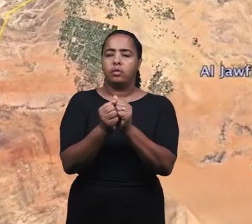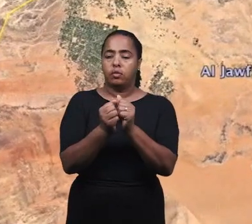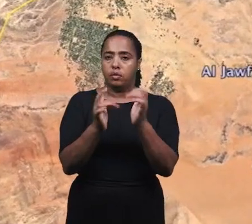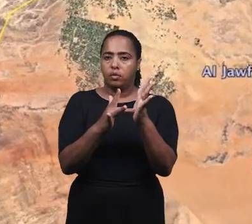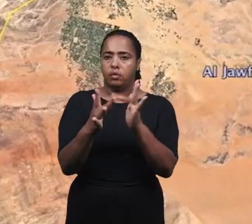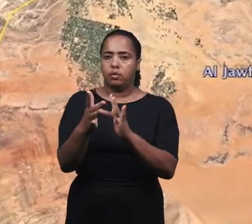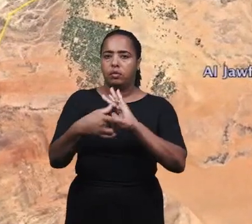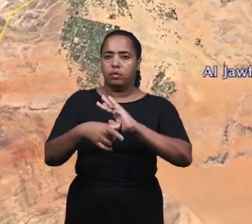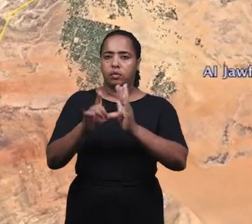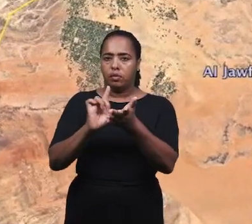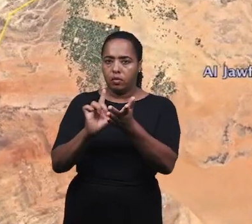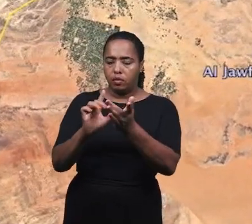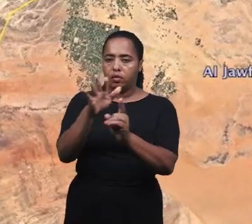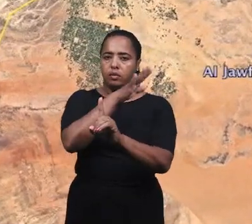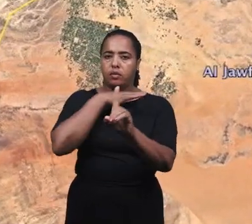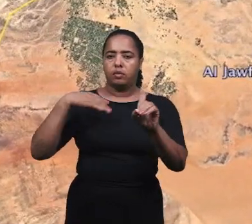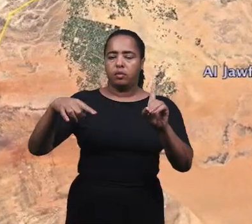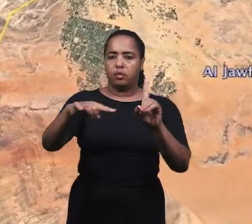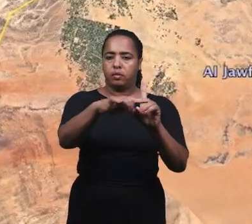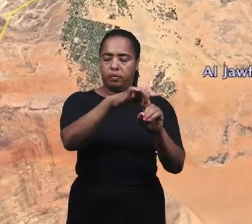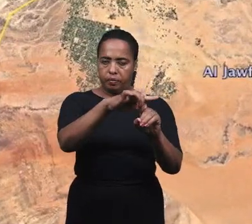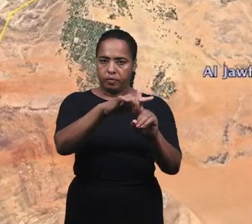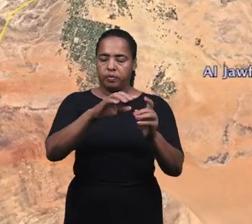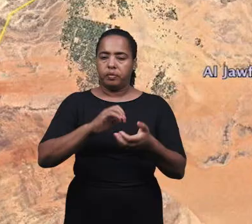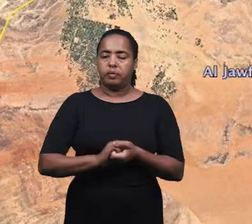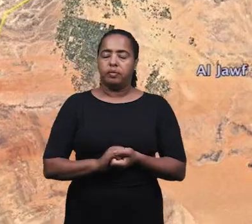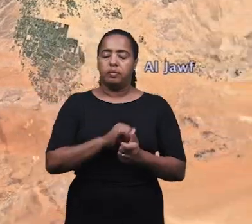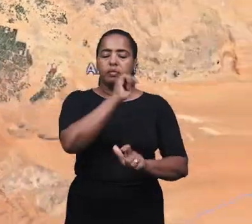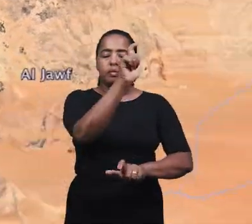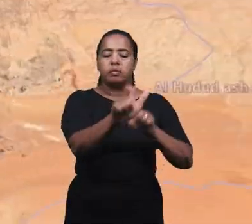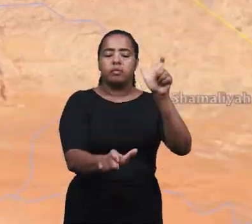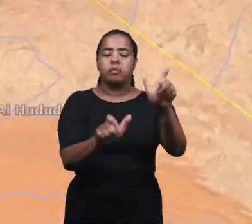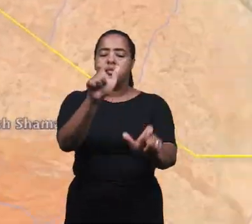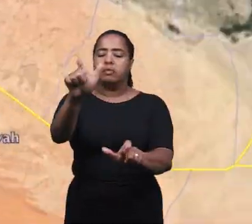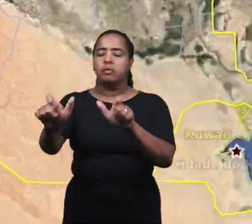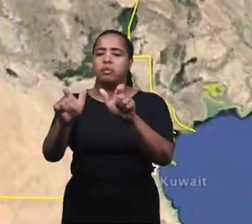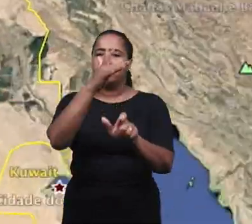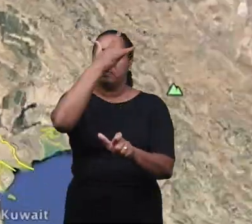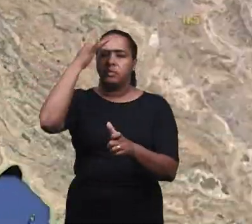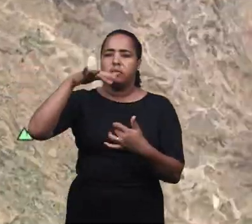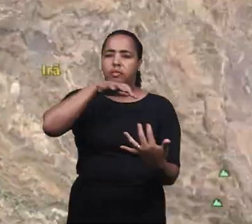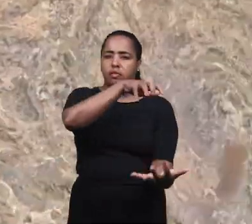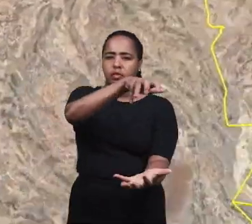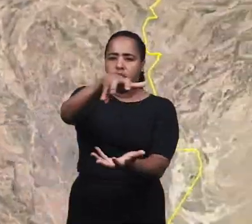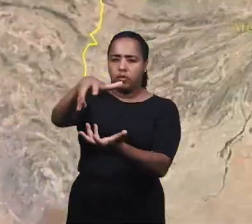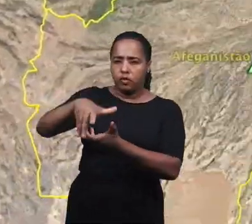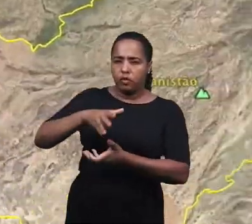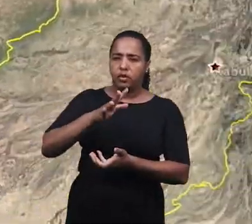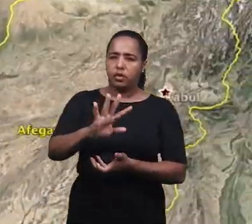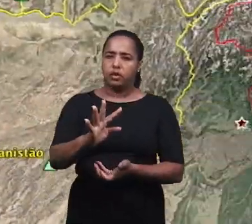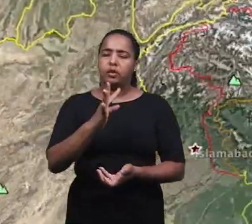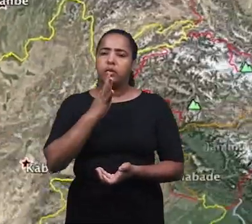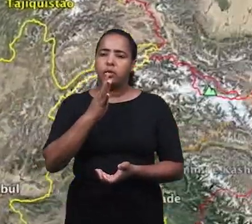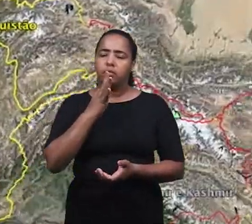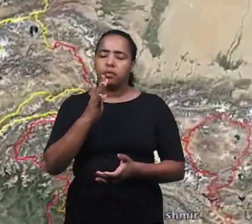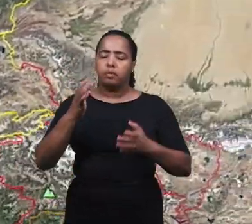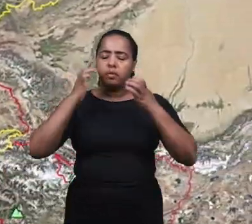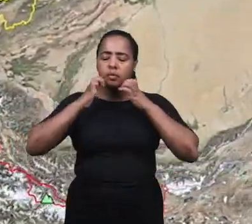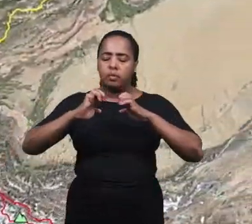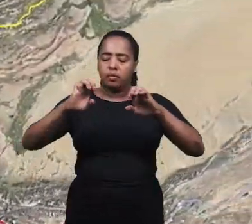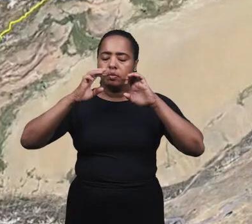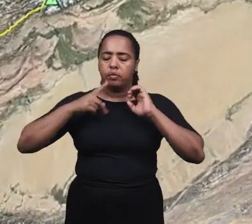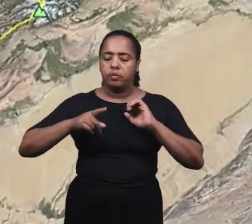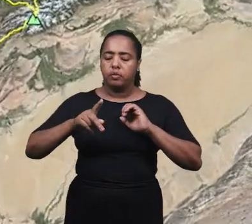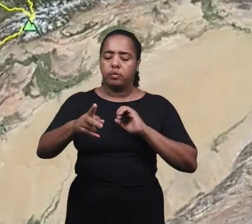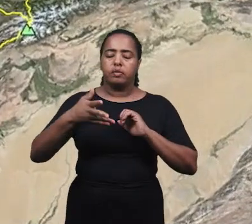Seigneur Jésus à la veille de sa mort à la croix du Calvaire. Les personnes de toutes les parties du monde sont touchées